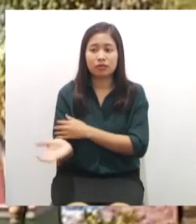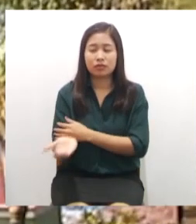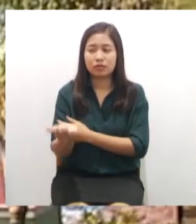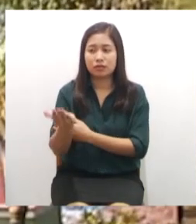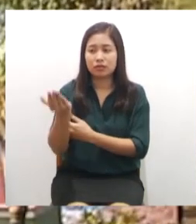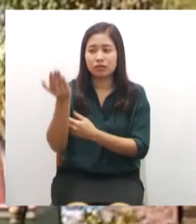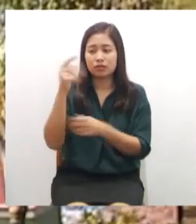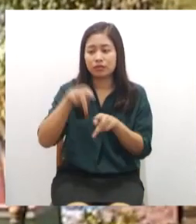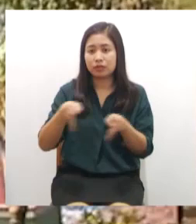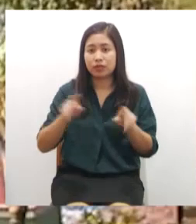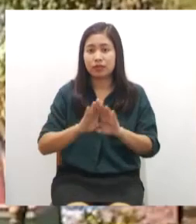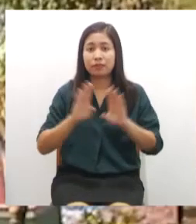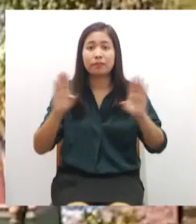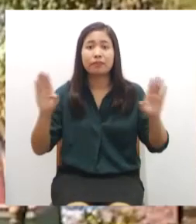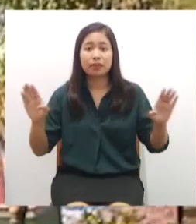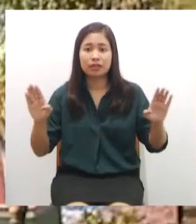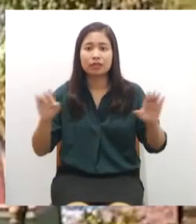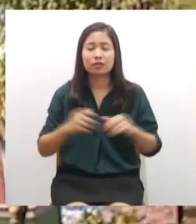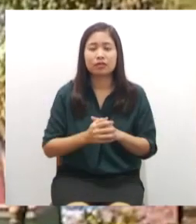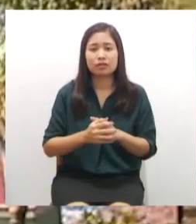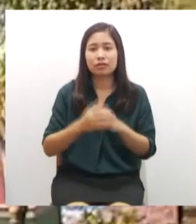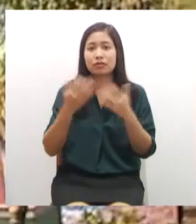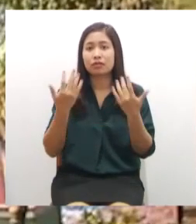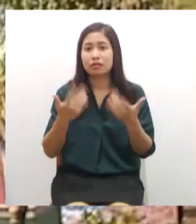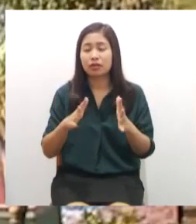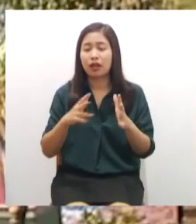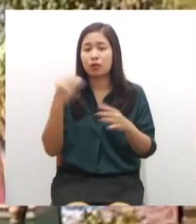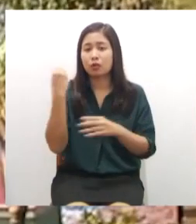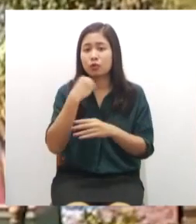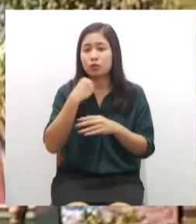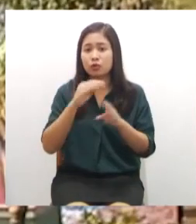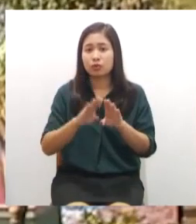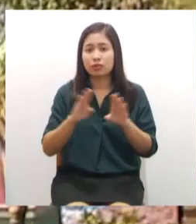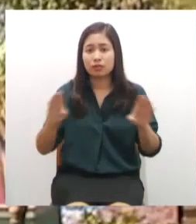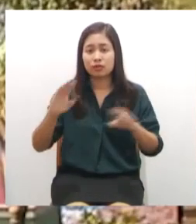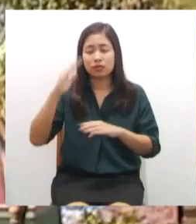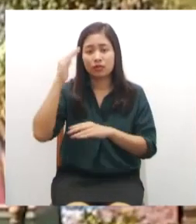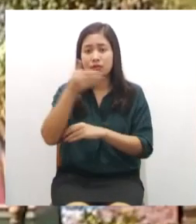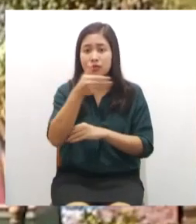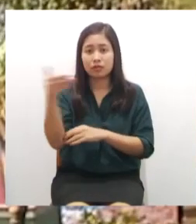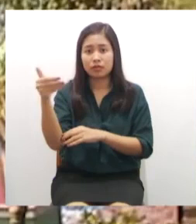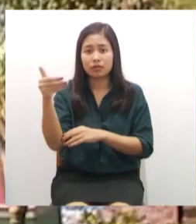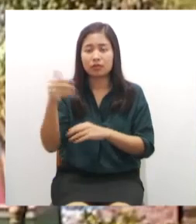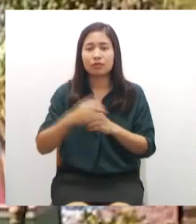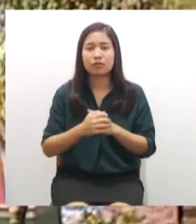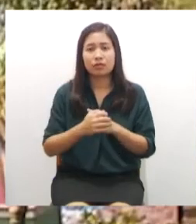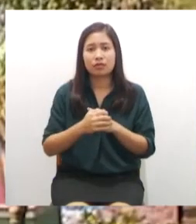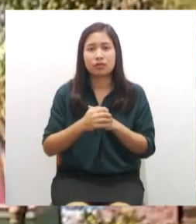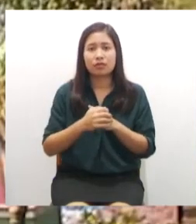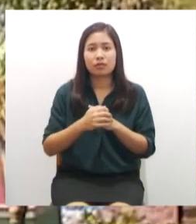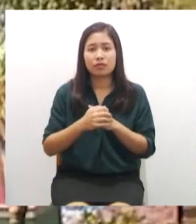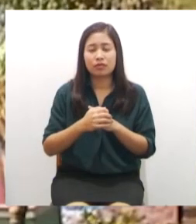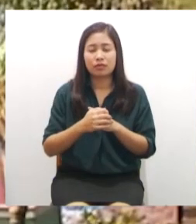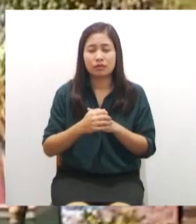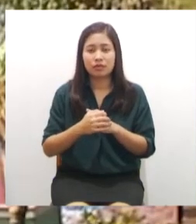เปิดกองลูกเสือยุวกาชาตินักเรียนเข้าเรียนแบบฐานเลิกเรียนด้วยการปิดกอง